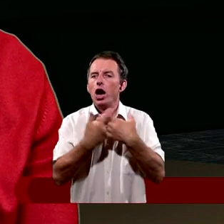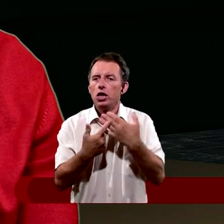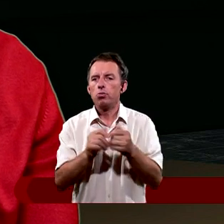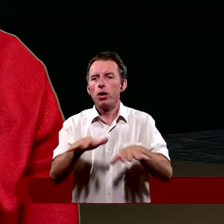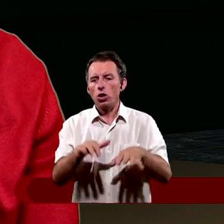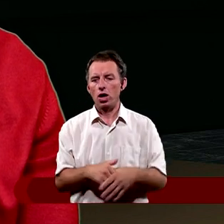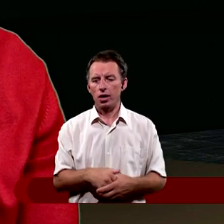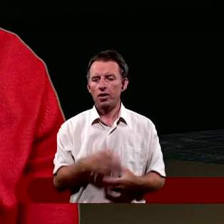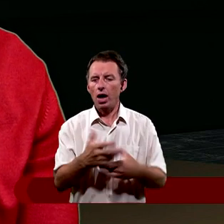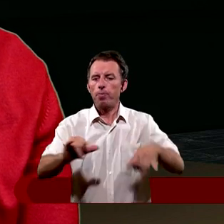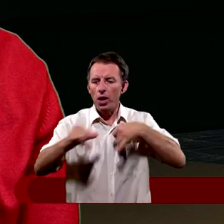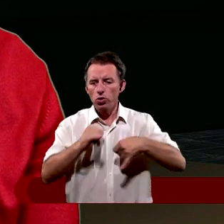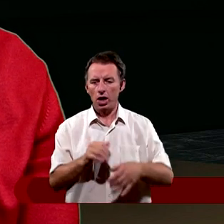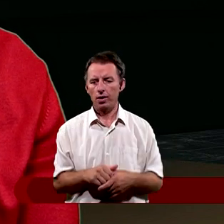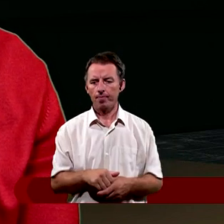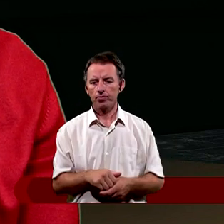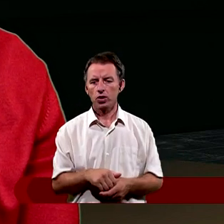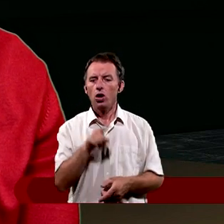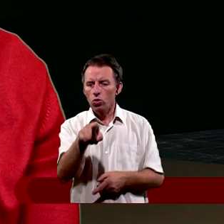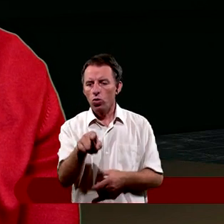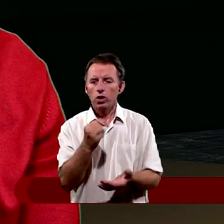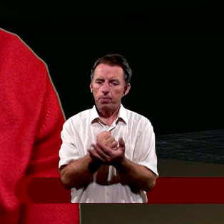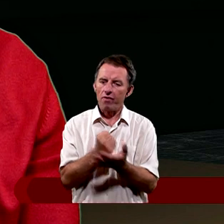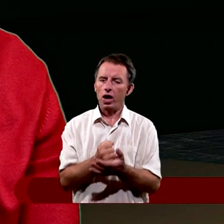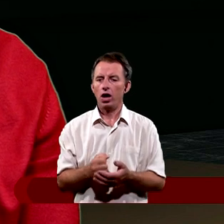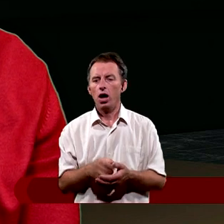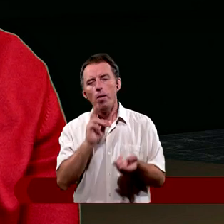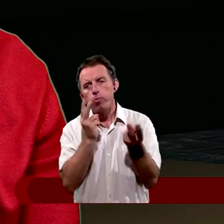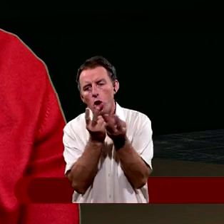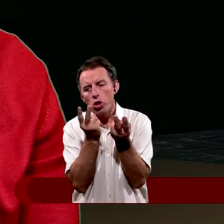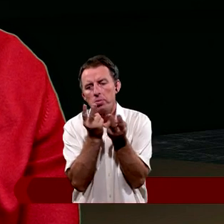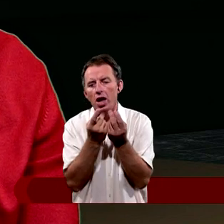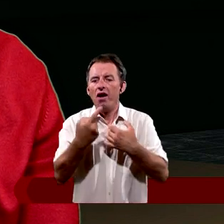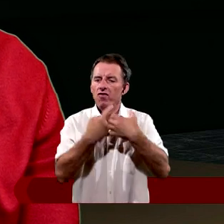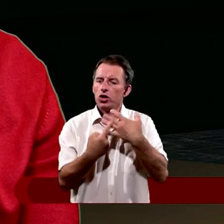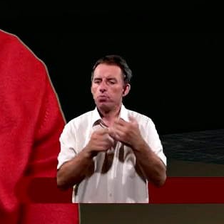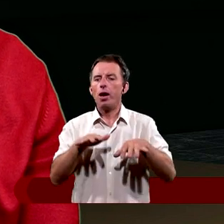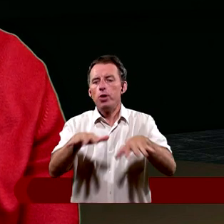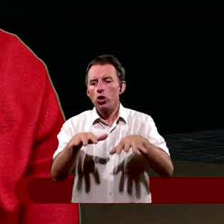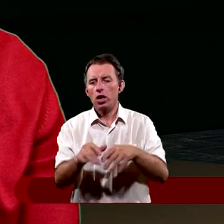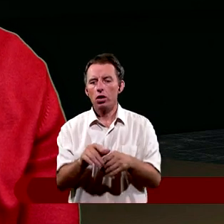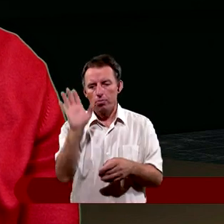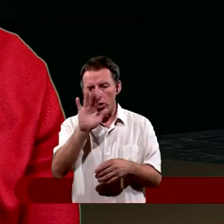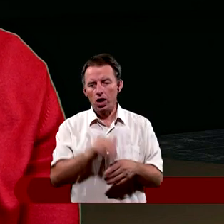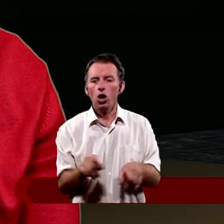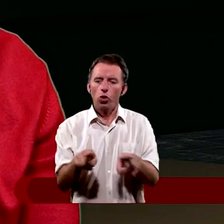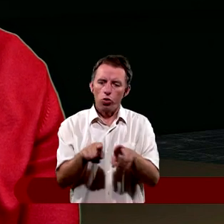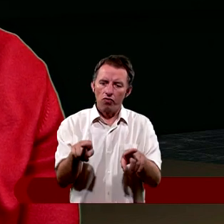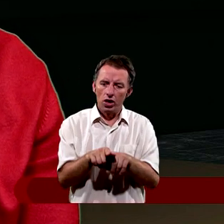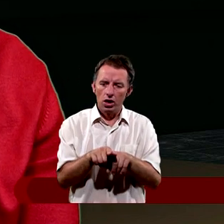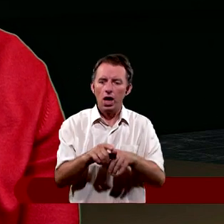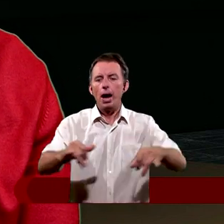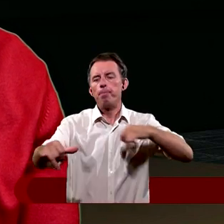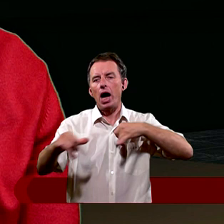niech panuje. Tutaj kwestia podobieństwa w liczbie mnogiej do Pana Boga, ale